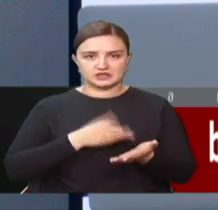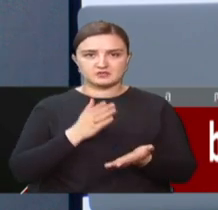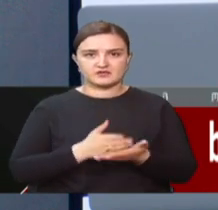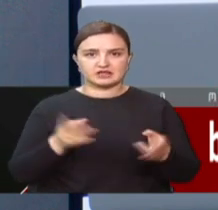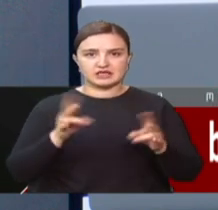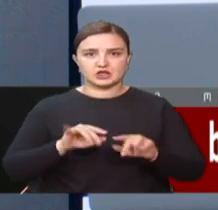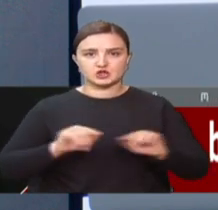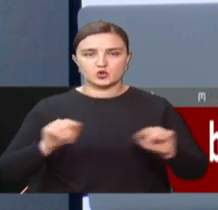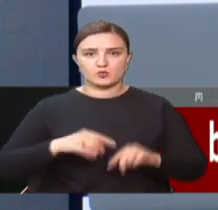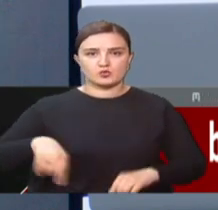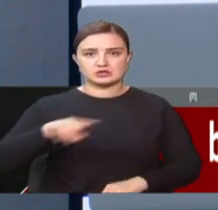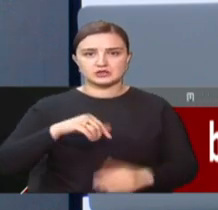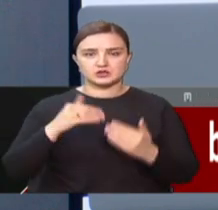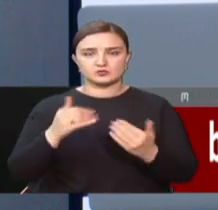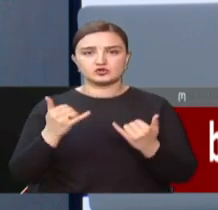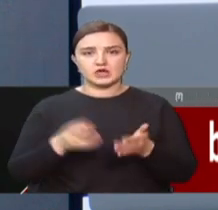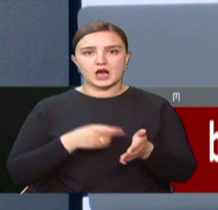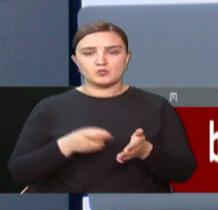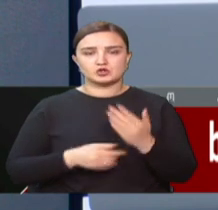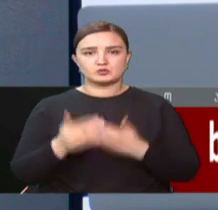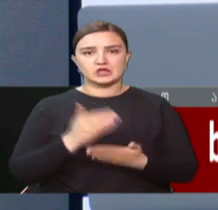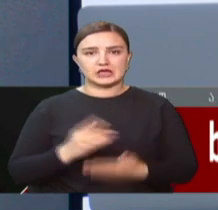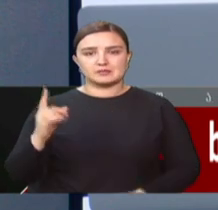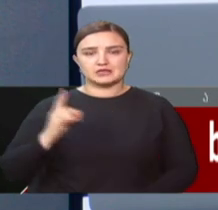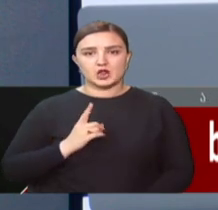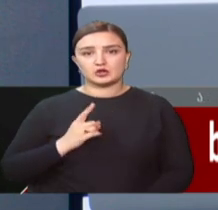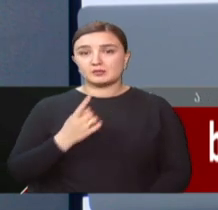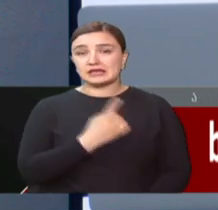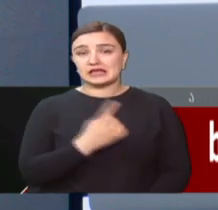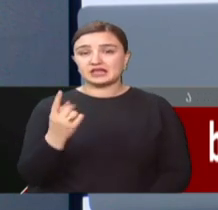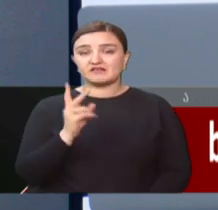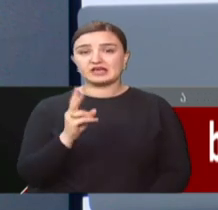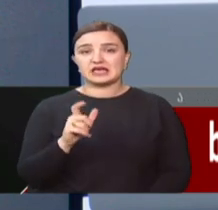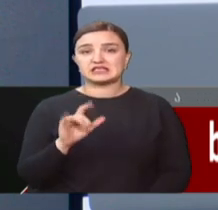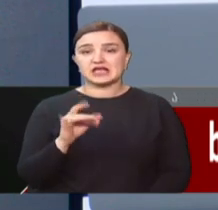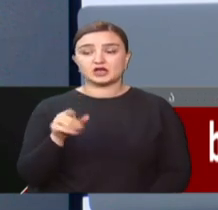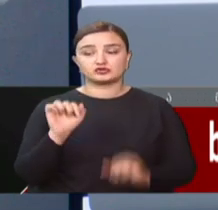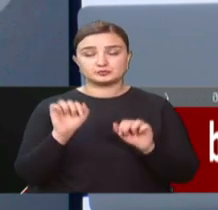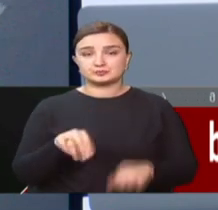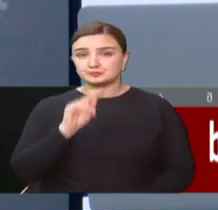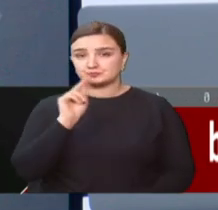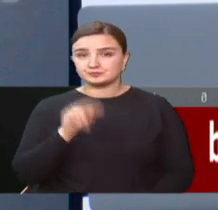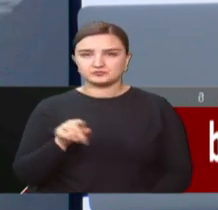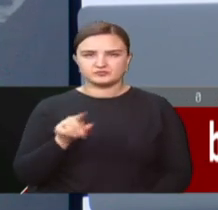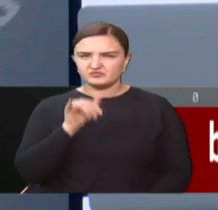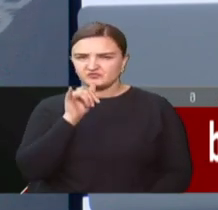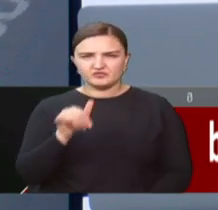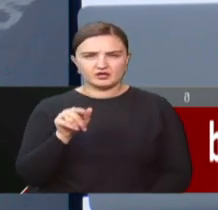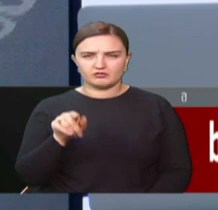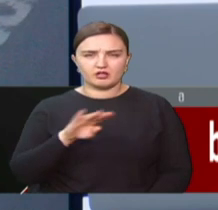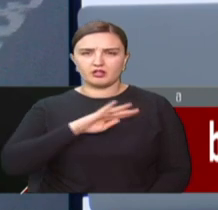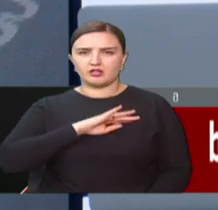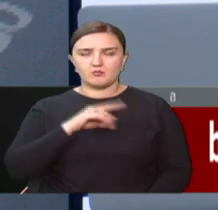დანარჩენი ოპოზიციისთვისაც, რომელიც ახლა გამოძიების შედეგებს ელოდება. ერთადერთი, ვინც კეზერაშვილის შესაძლო ბრალეულობას გამორიცხავს და ეგრეთ